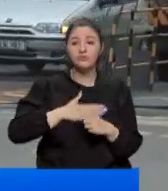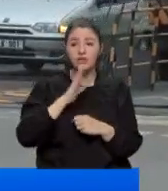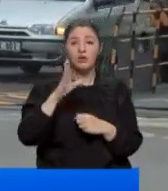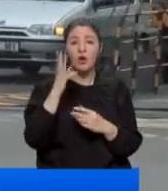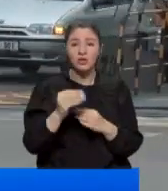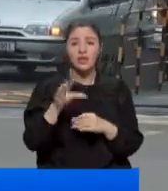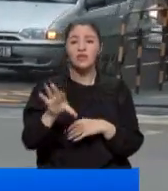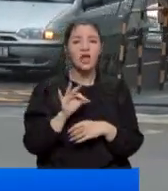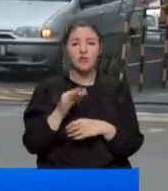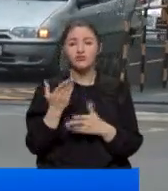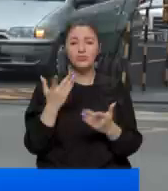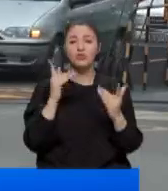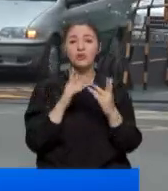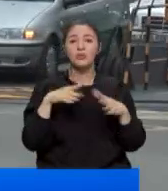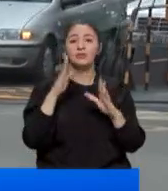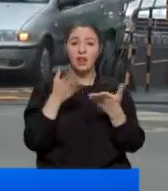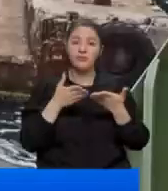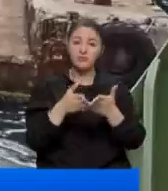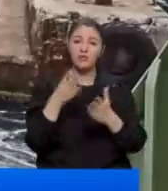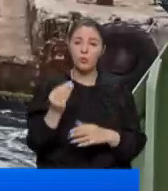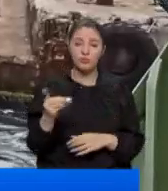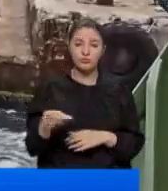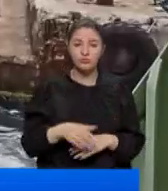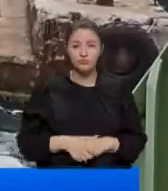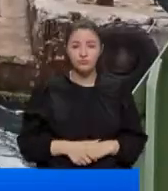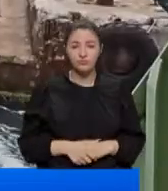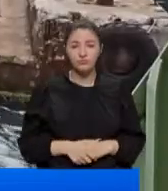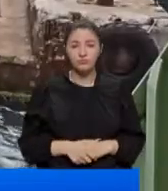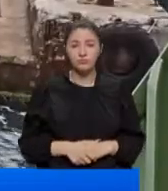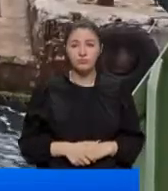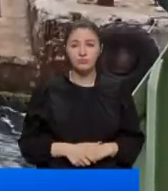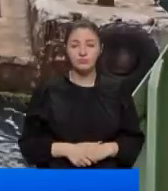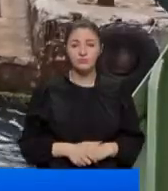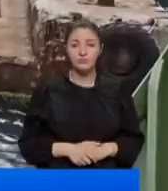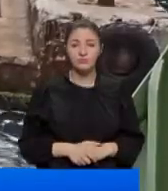gidecek olanların tercihi köprü değil feribot oldu.